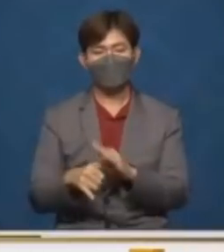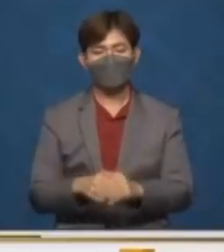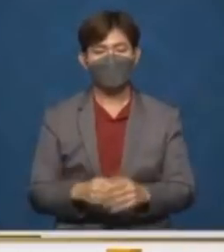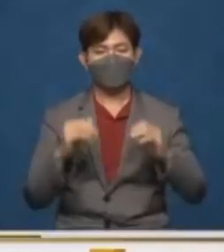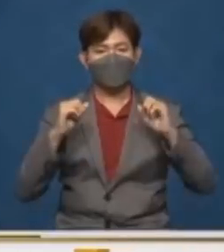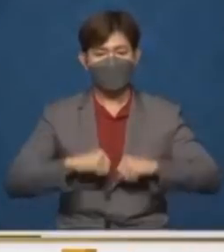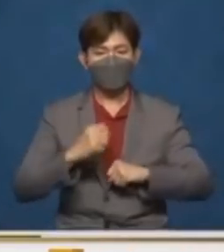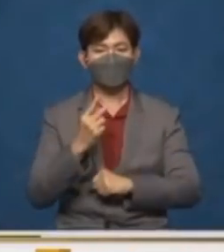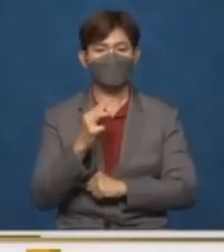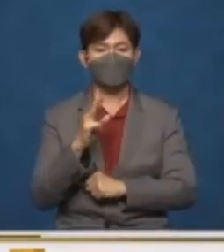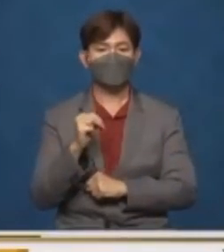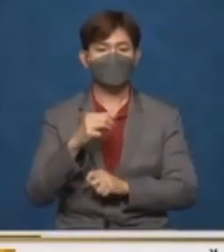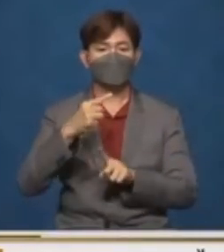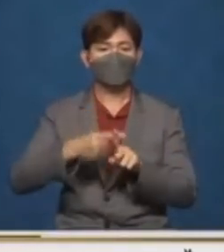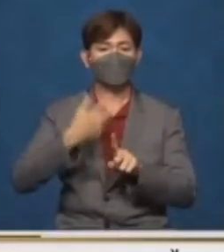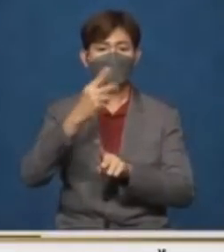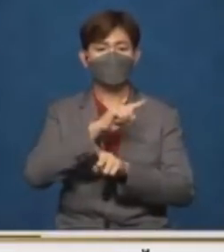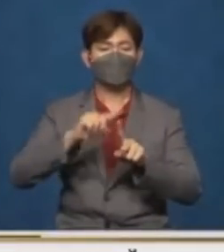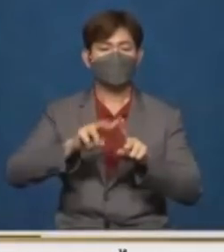นติ เมื่วนที่ 2 มีนาคม 1964